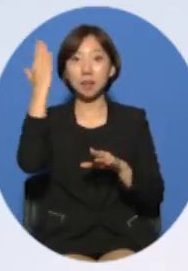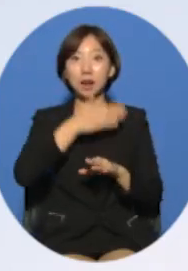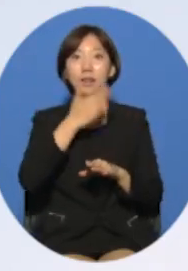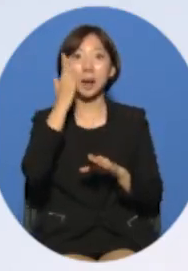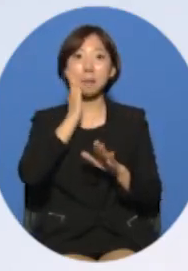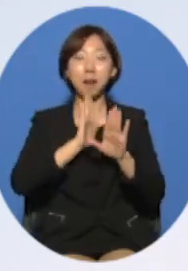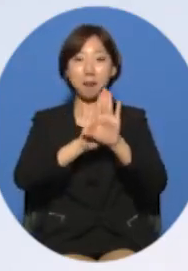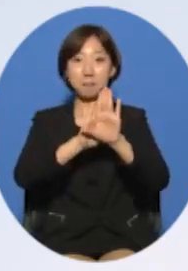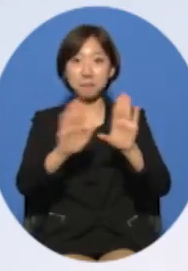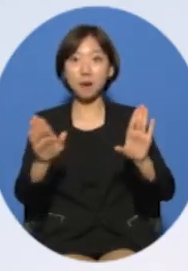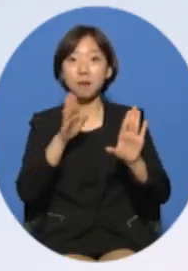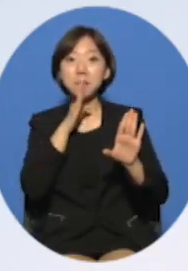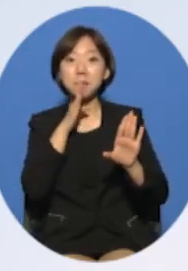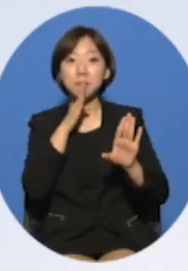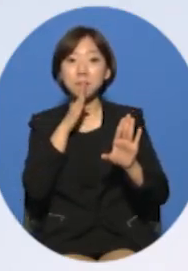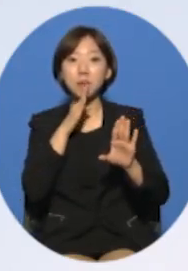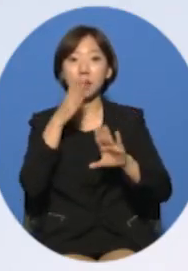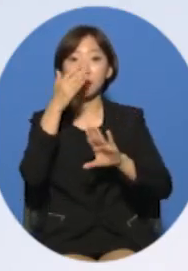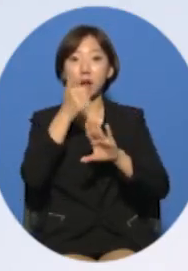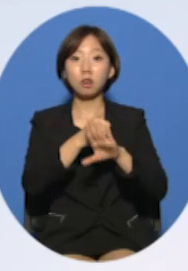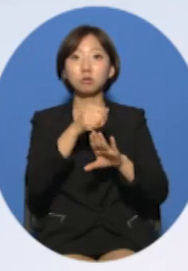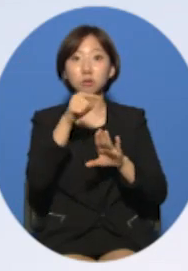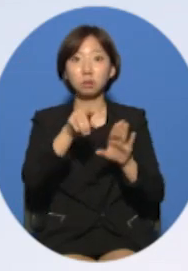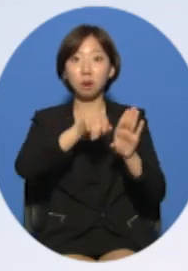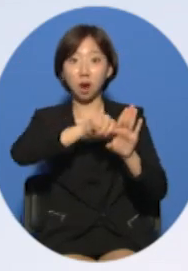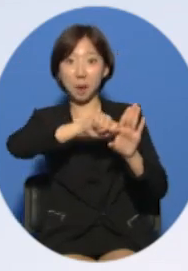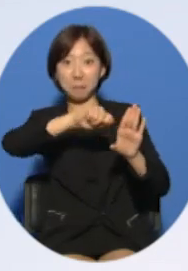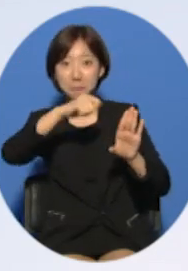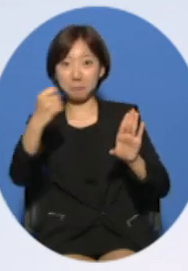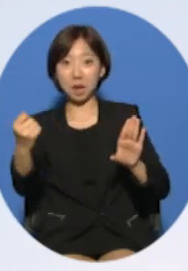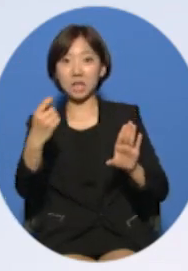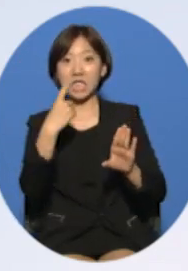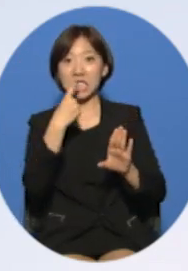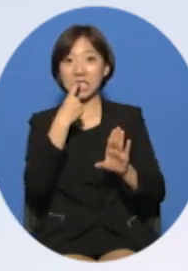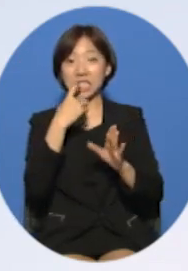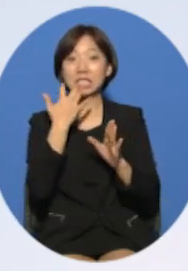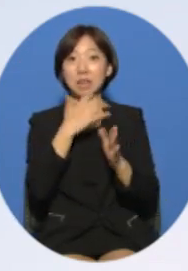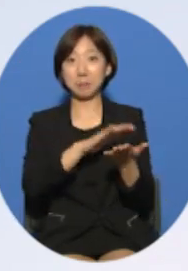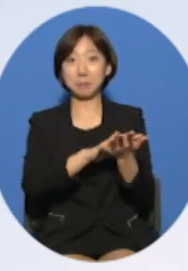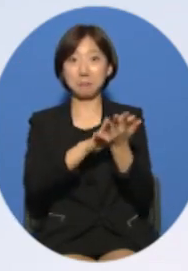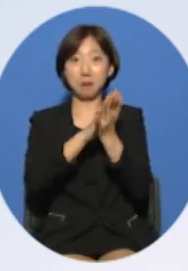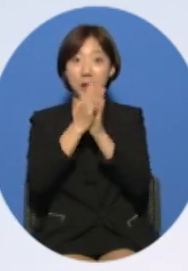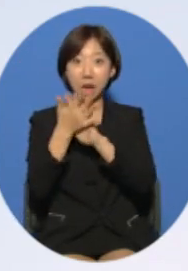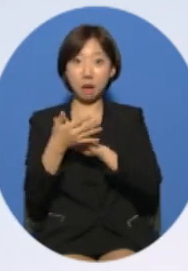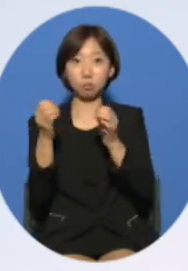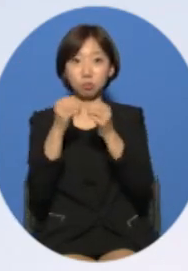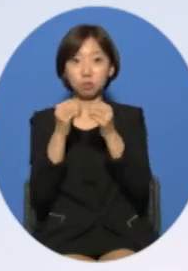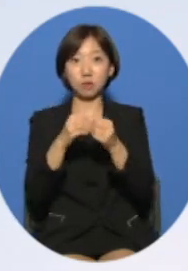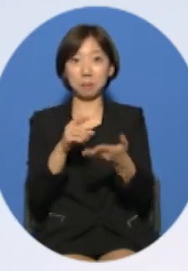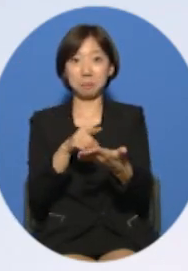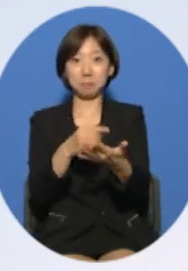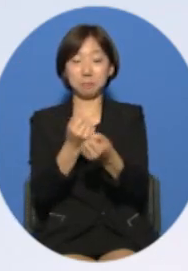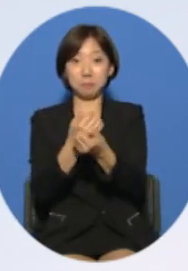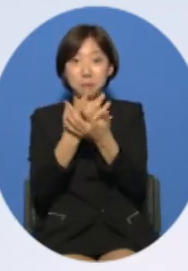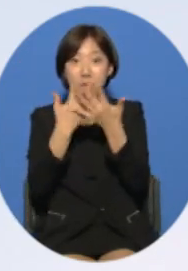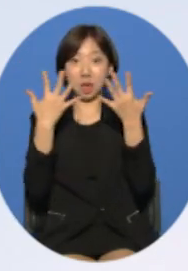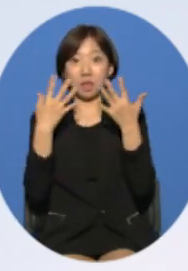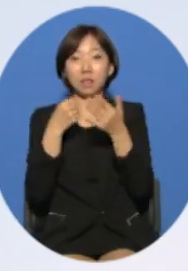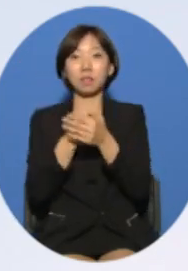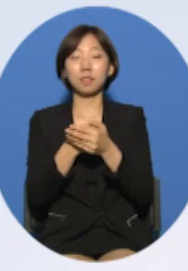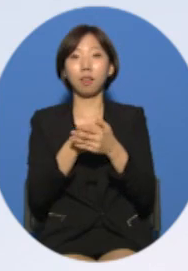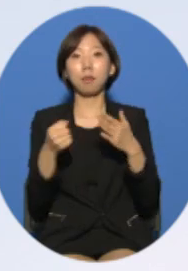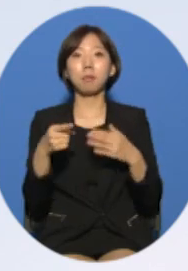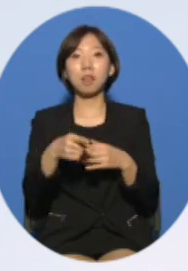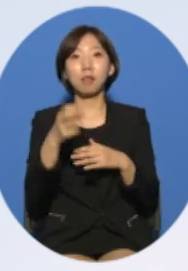저걸 훼손하게 되면 어떤 문자가 확 올라오더라고요. 맞아요. 하얀 글씨로 이렇게 올라가기 때문에 이게 다시 재사용한